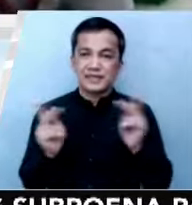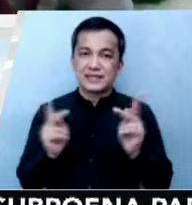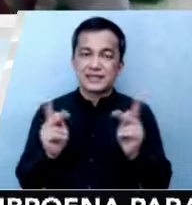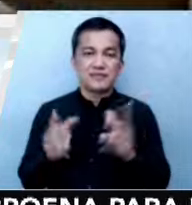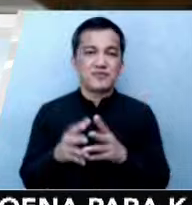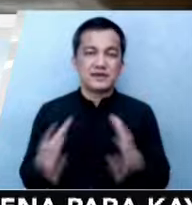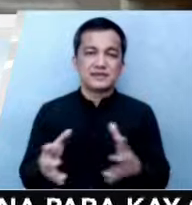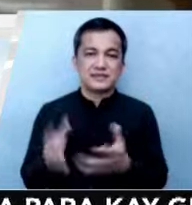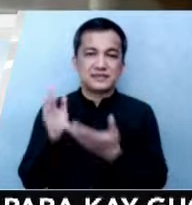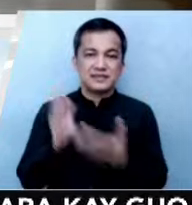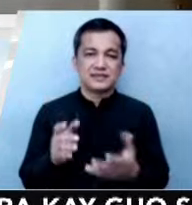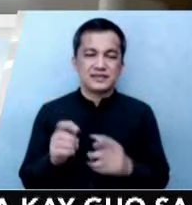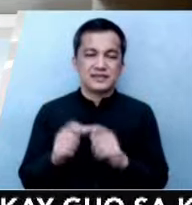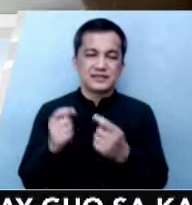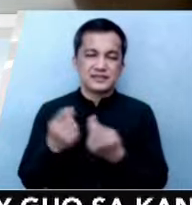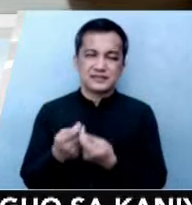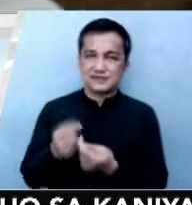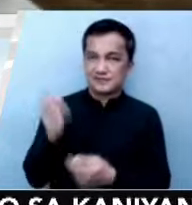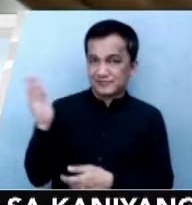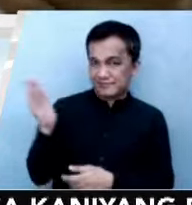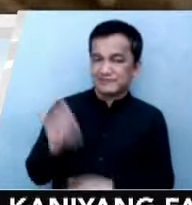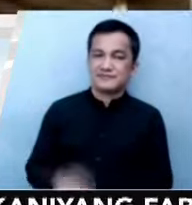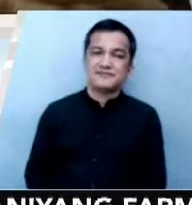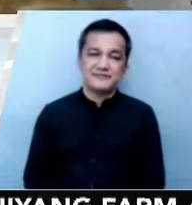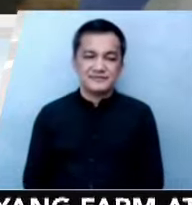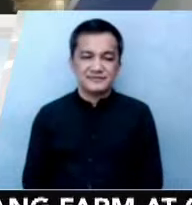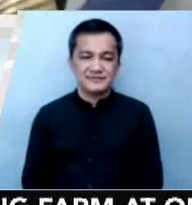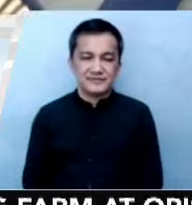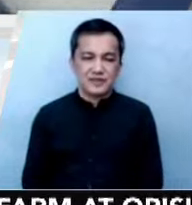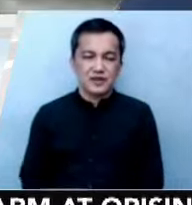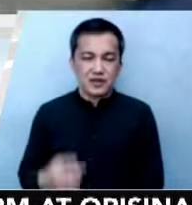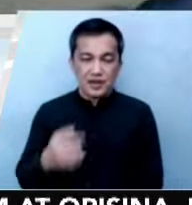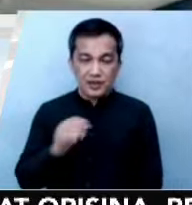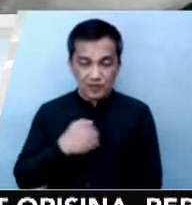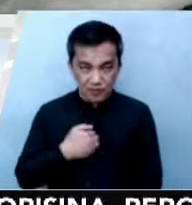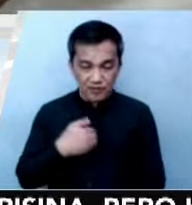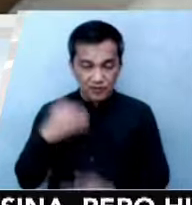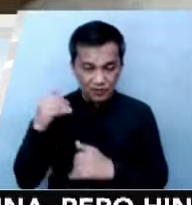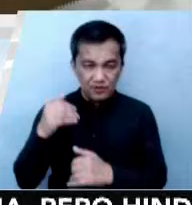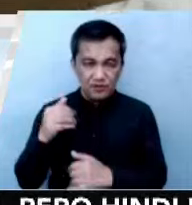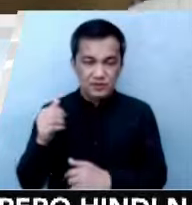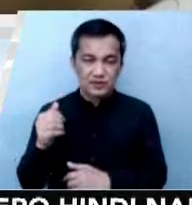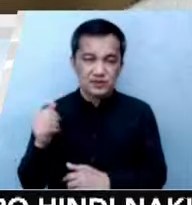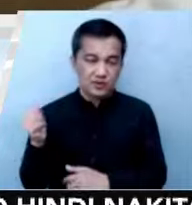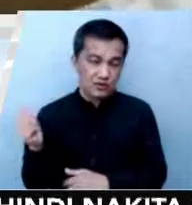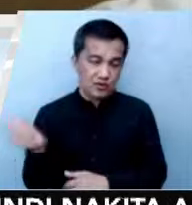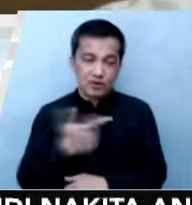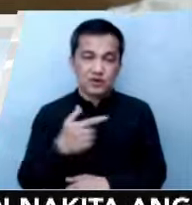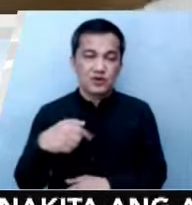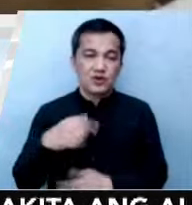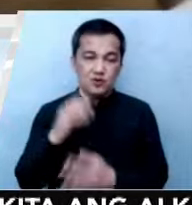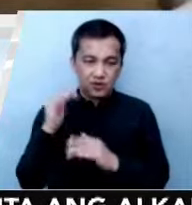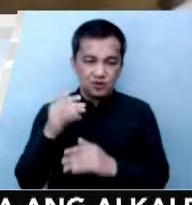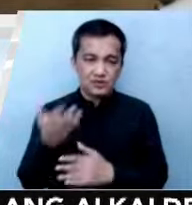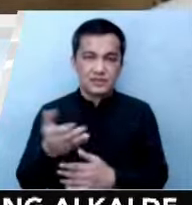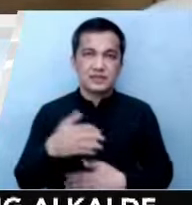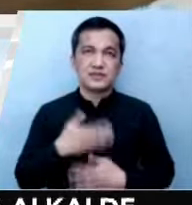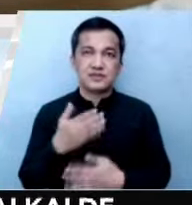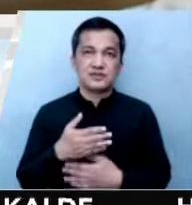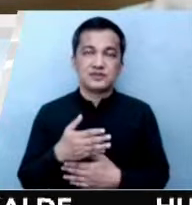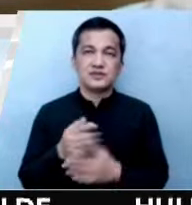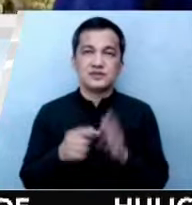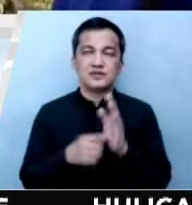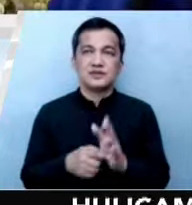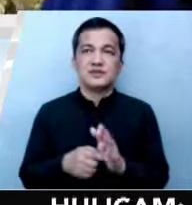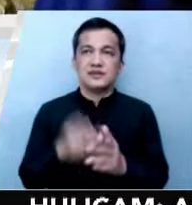Team Judy Burr. I hope and we all hope that they enjoy the show. Masarap sa pakiramdam, masaya sa feeling,